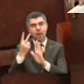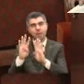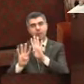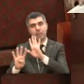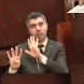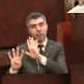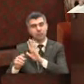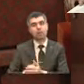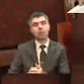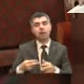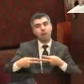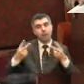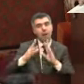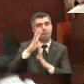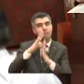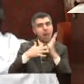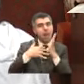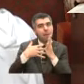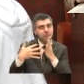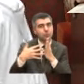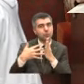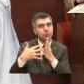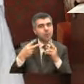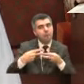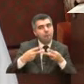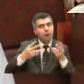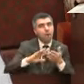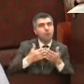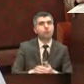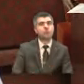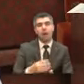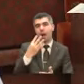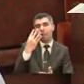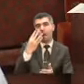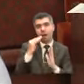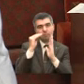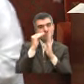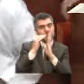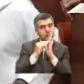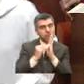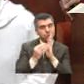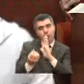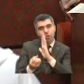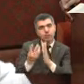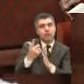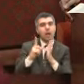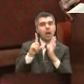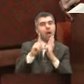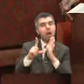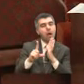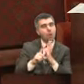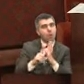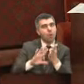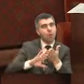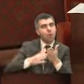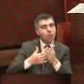البرنامج بعجالة. هذا العقد البرنامج فيه تقريبا 4 المحاور كبيرة: تطوير الترسانة القانونية اللي تتنظم القطاع،